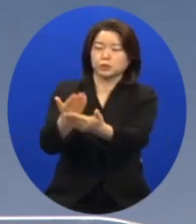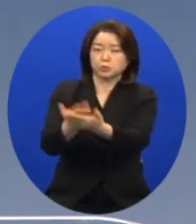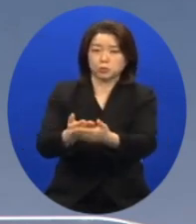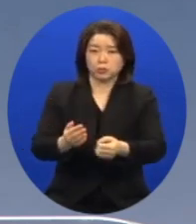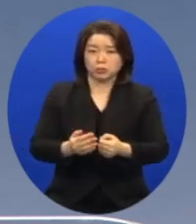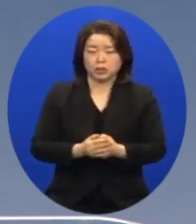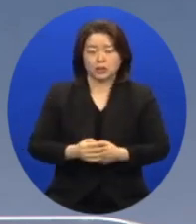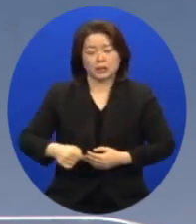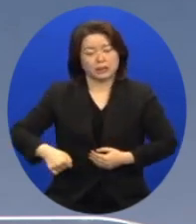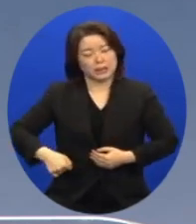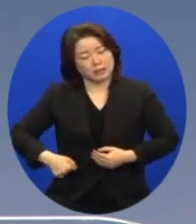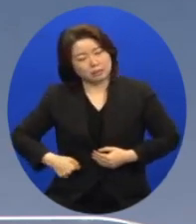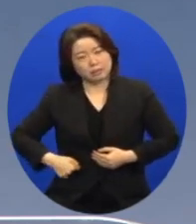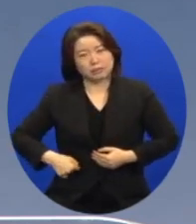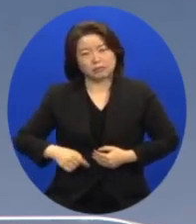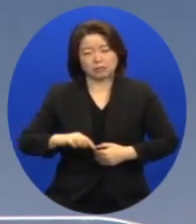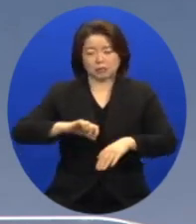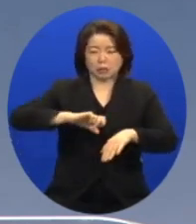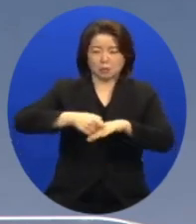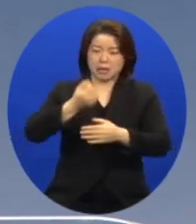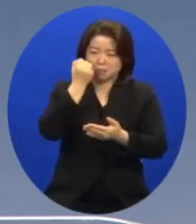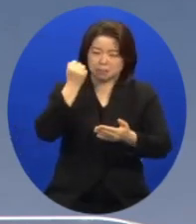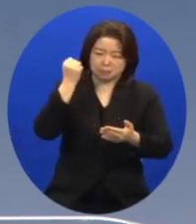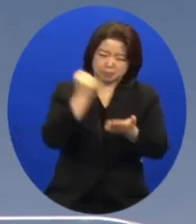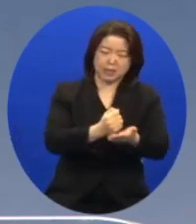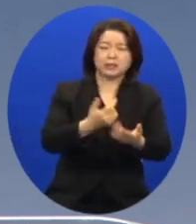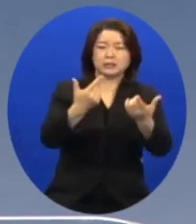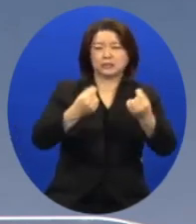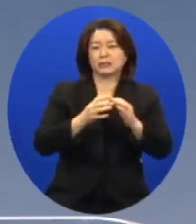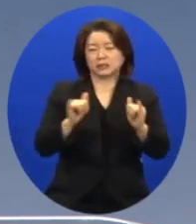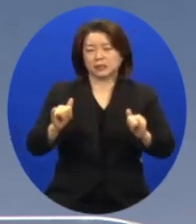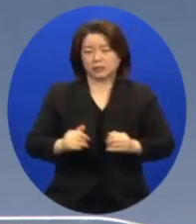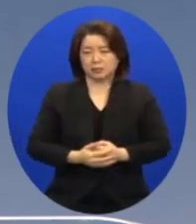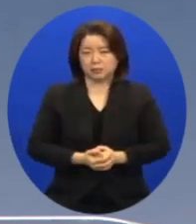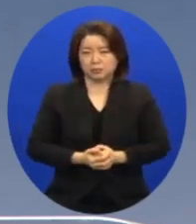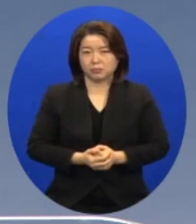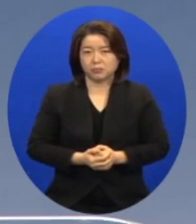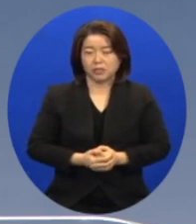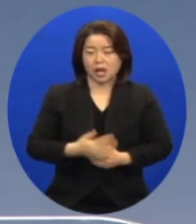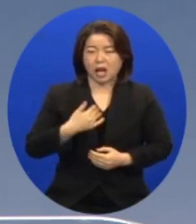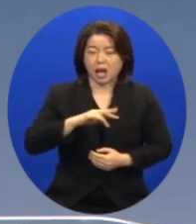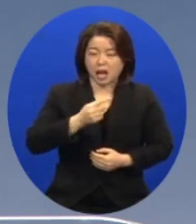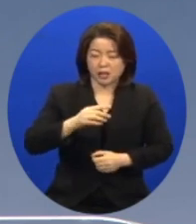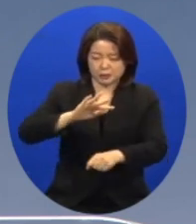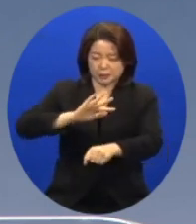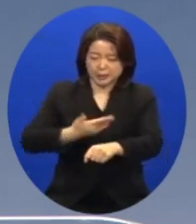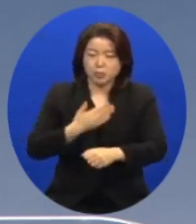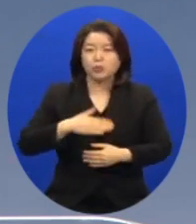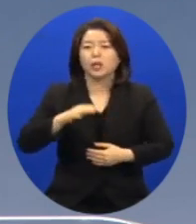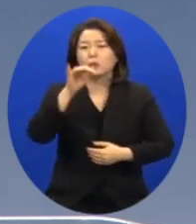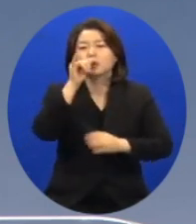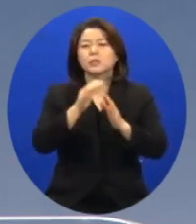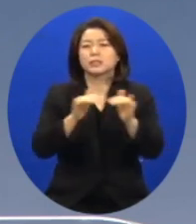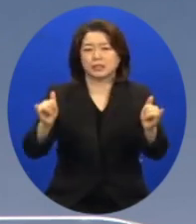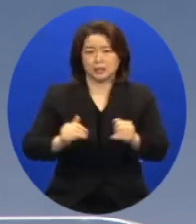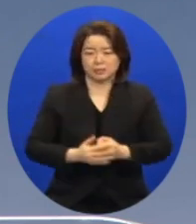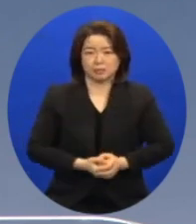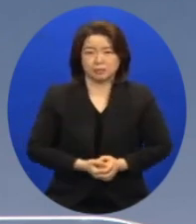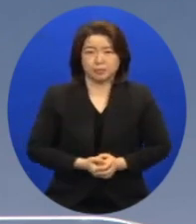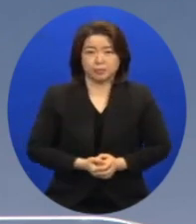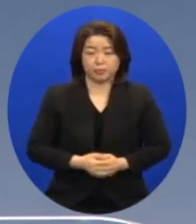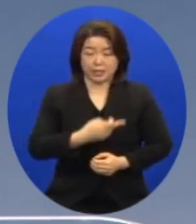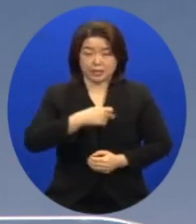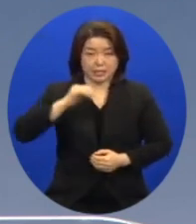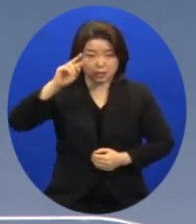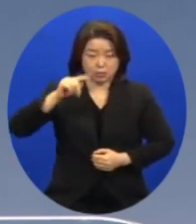양심이 화인 맞은 사람 알아도 정말 잘못 알고 있는 사람 사도